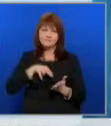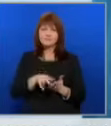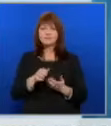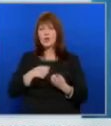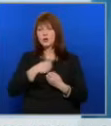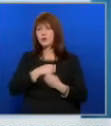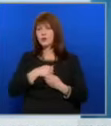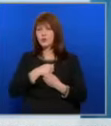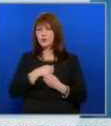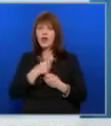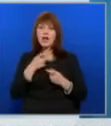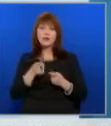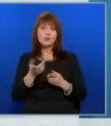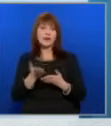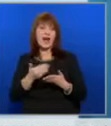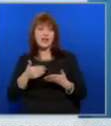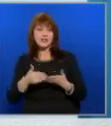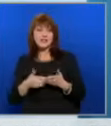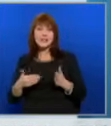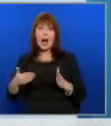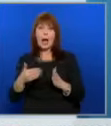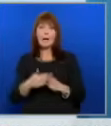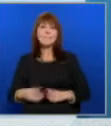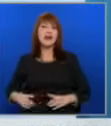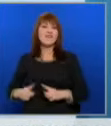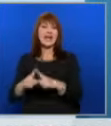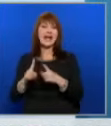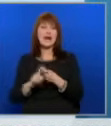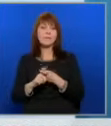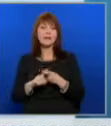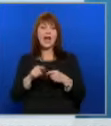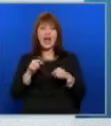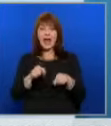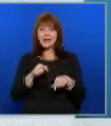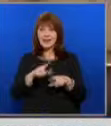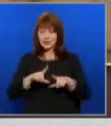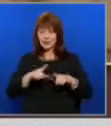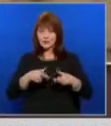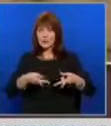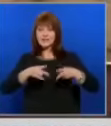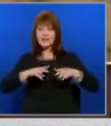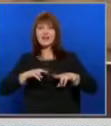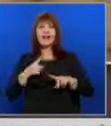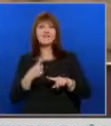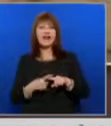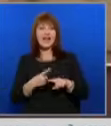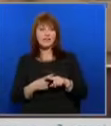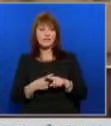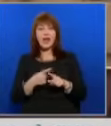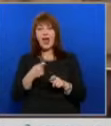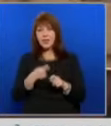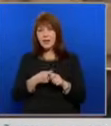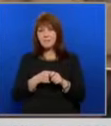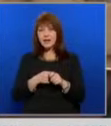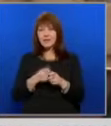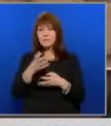Това е само част от пътя на Георги Пеев към Килиманджаро. Тази сутрин той се прибра в Хасково. Ние направихме